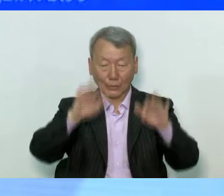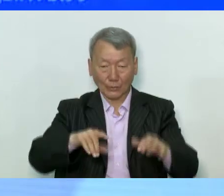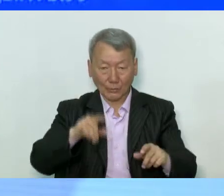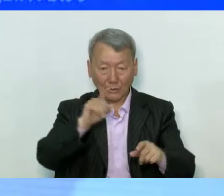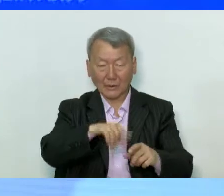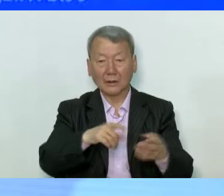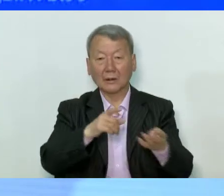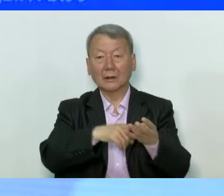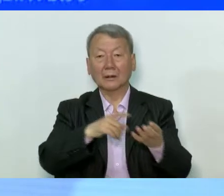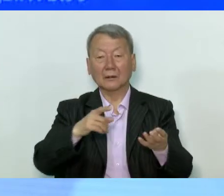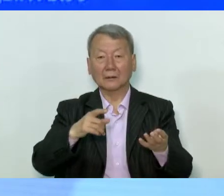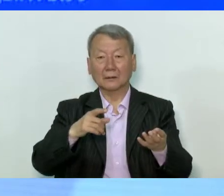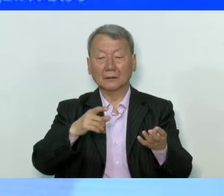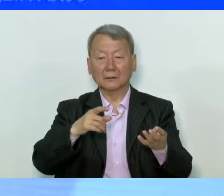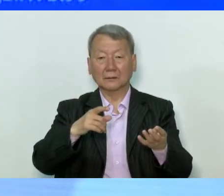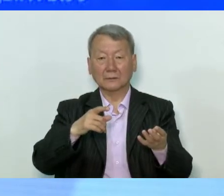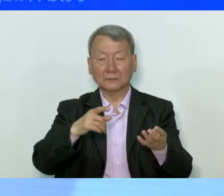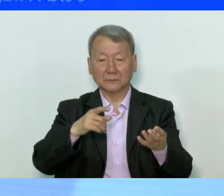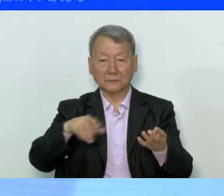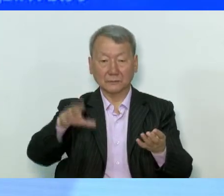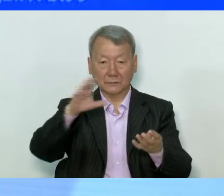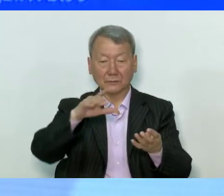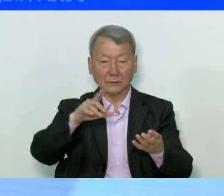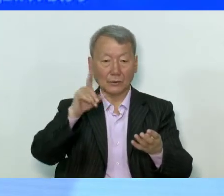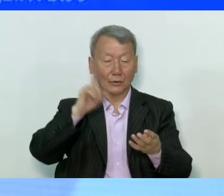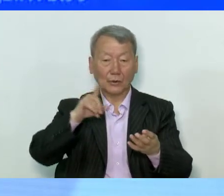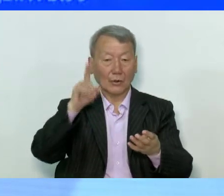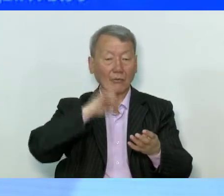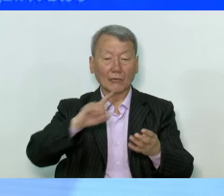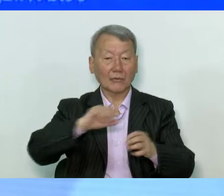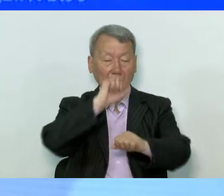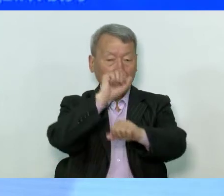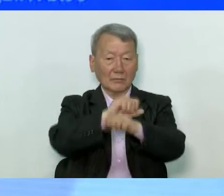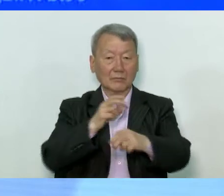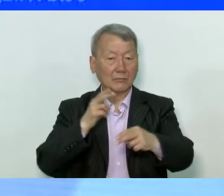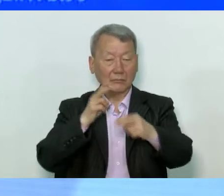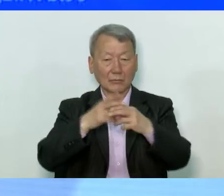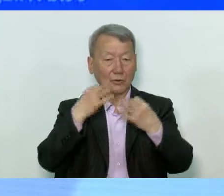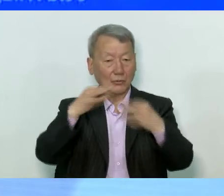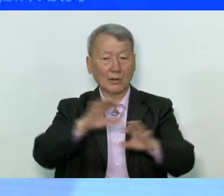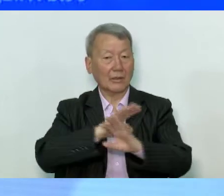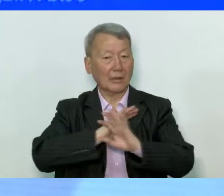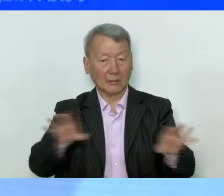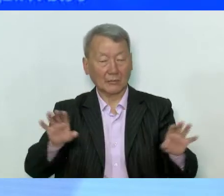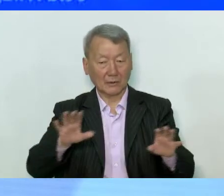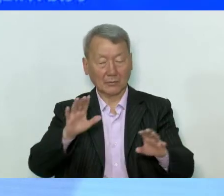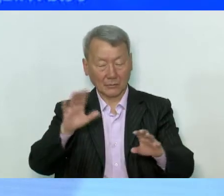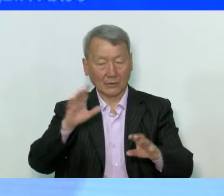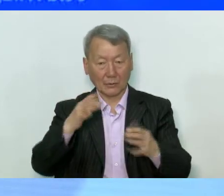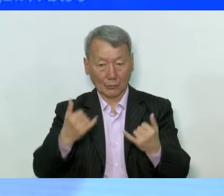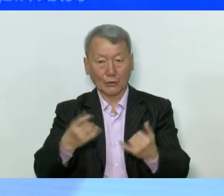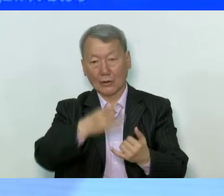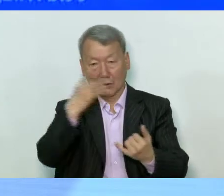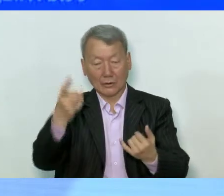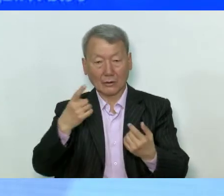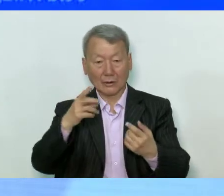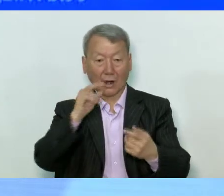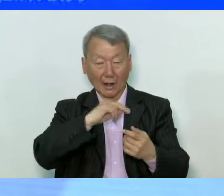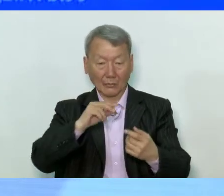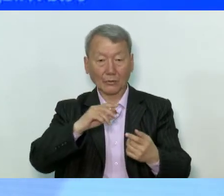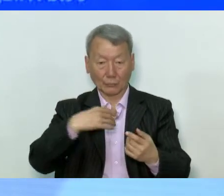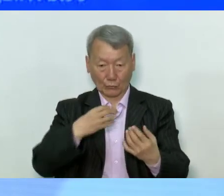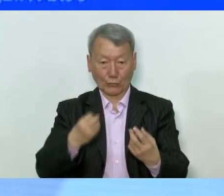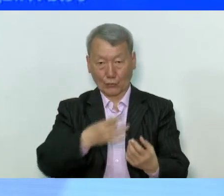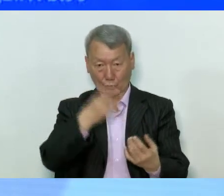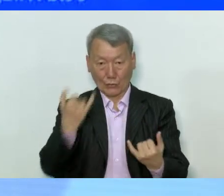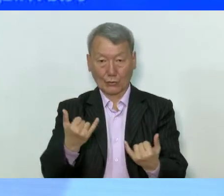бир кээ бир немелерге уруксат берилген жок. Ошондуктан түнкү клубтарга бүгүнкү уруксат жок. Мен